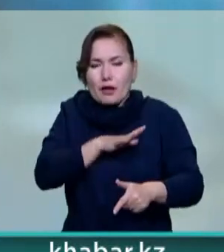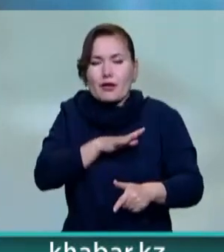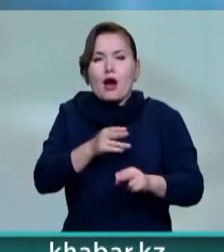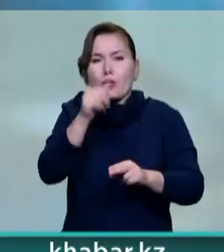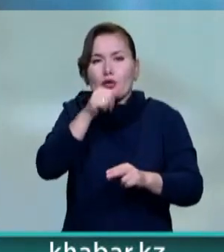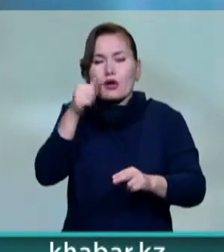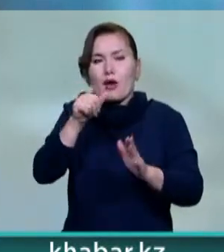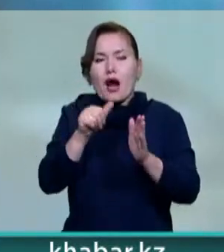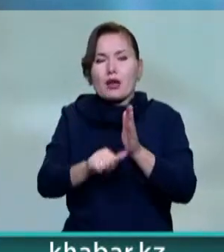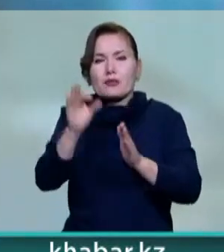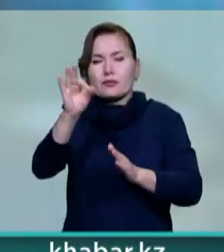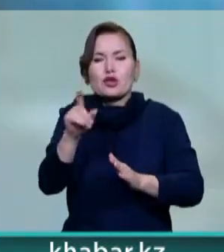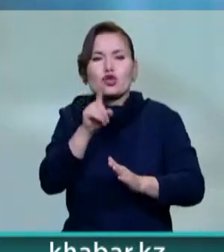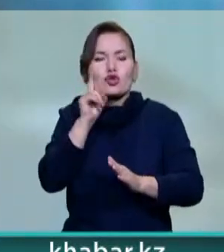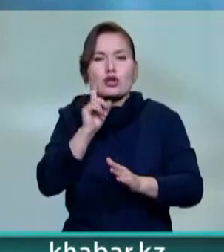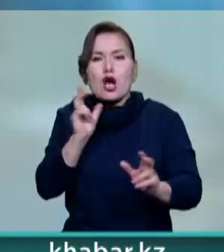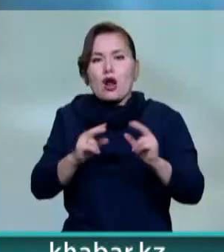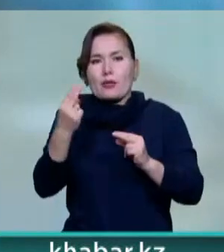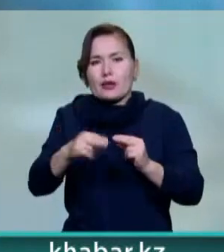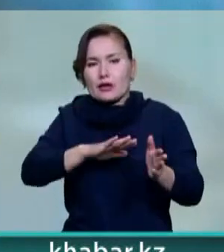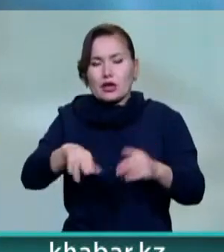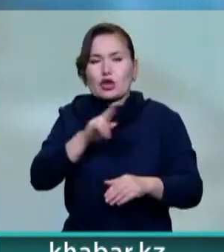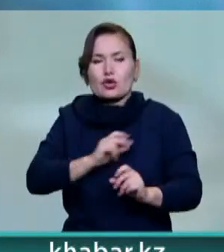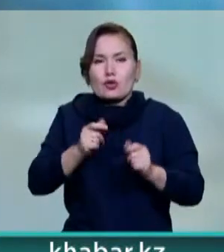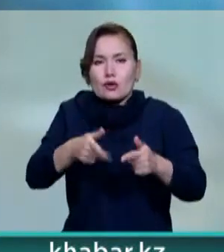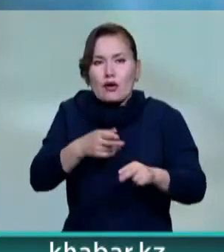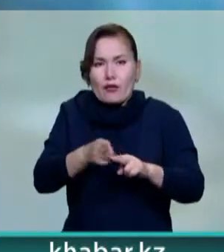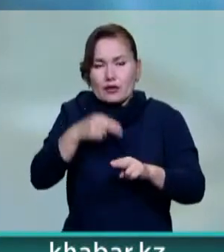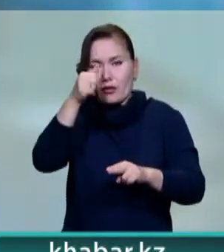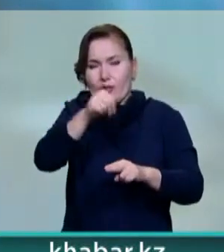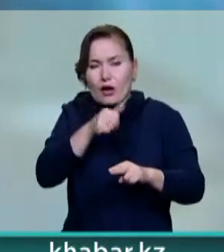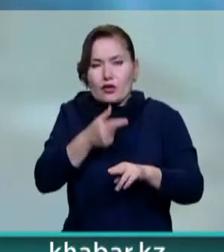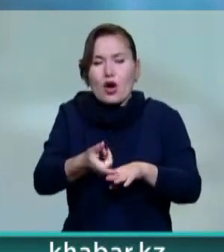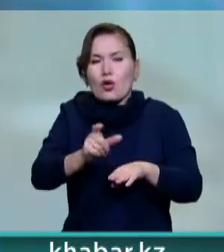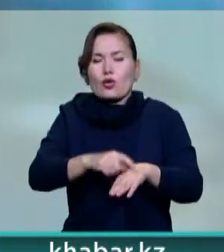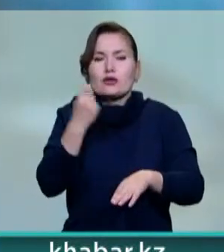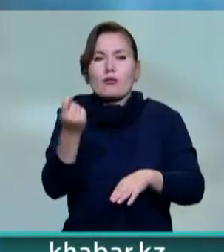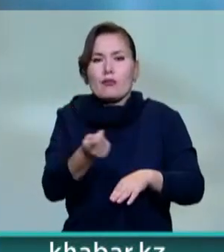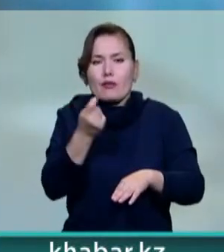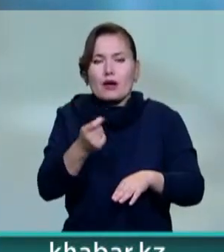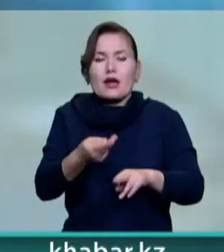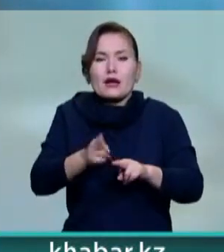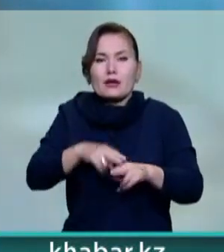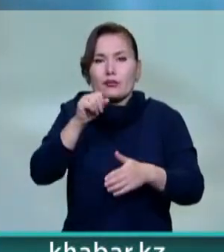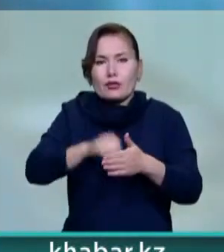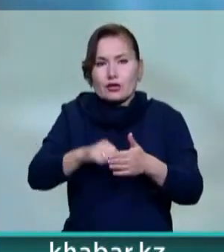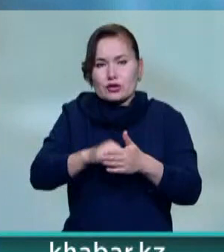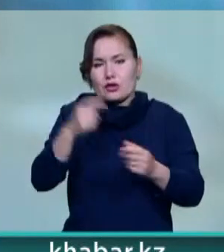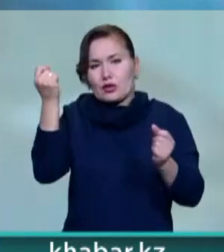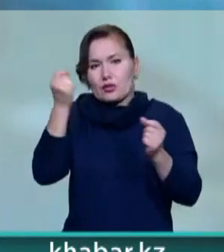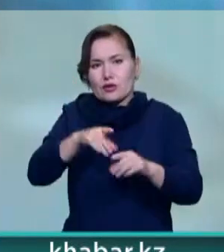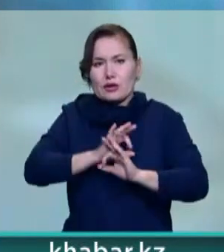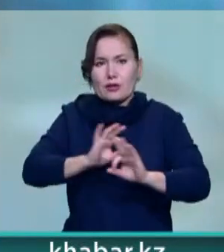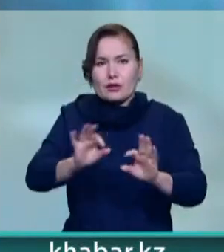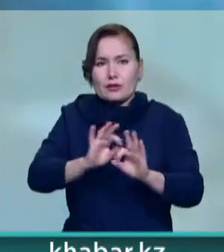осы өңірден жұмыс тапқан. Ал биылғы көрсеткіш әзірге бұдан 2 есеге аз. Оған не себеп болуда, тілшіміз Дамир